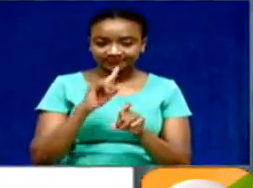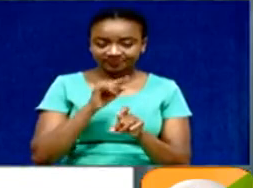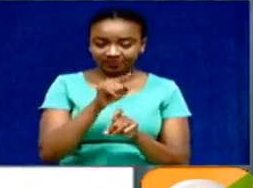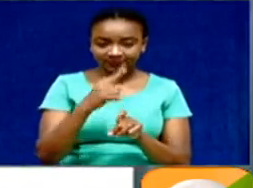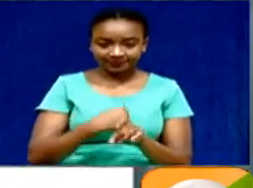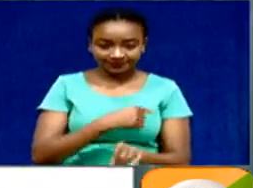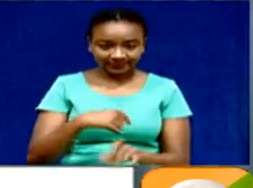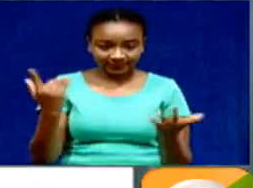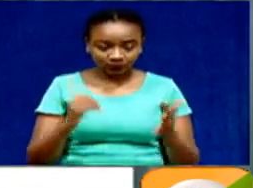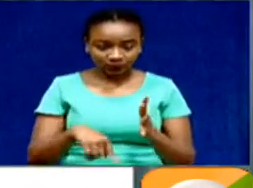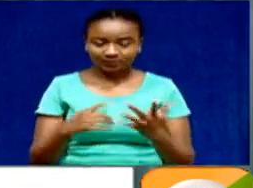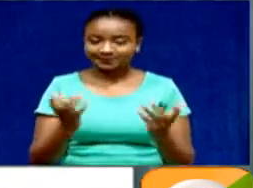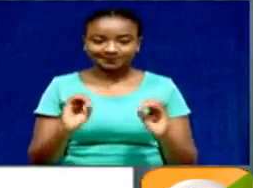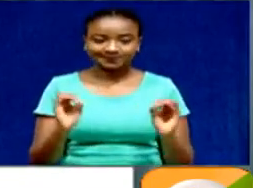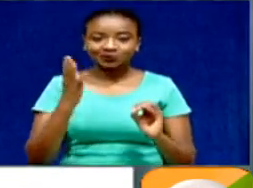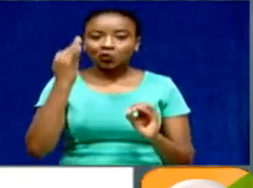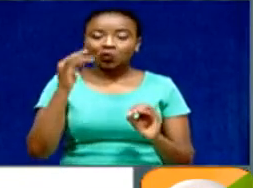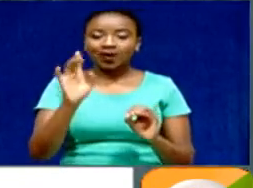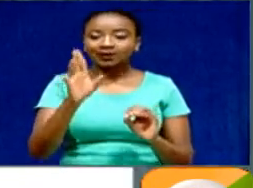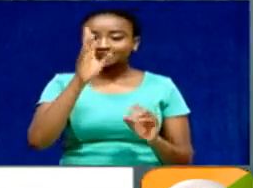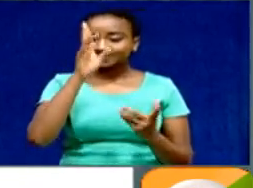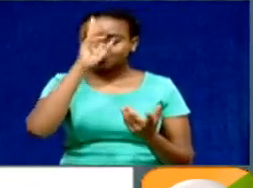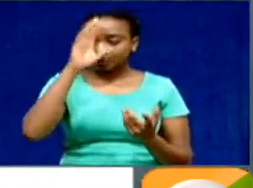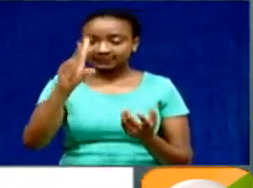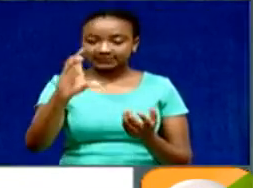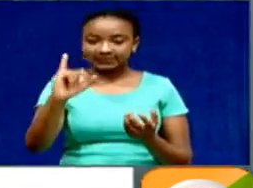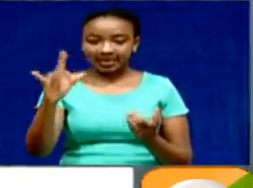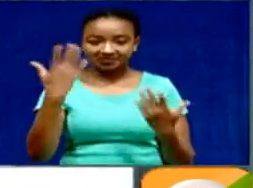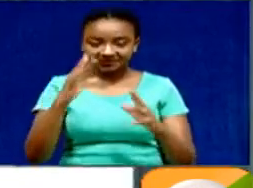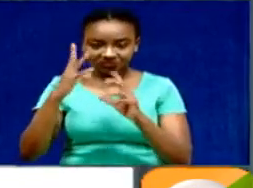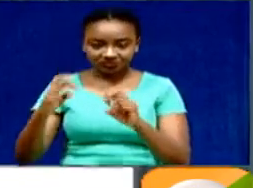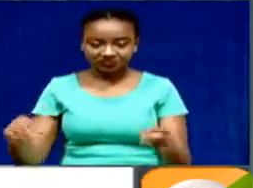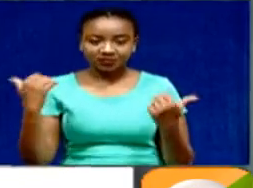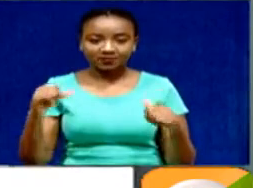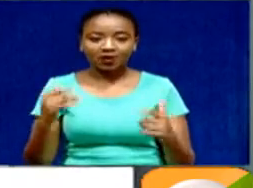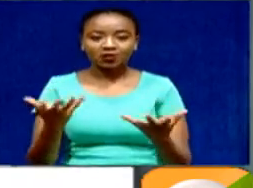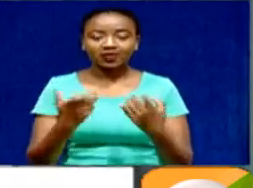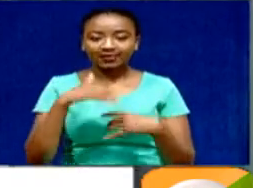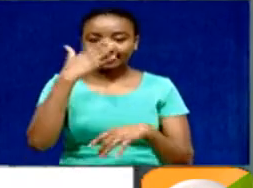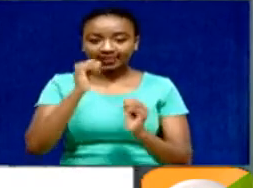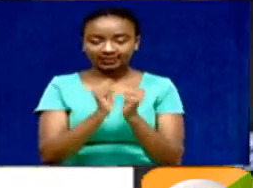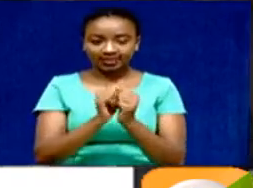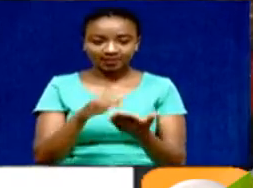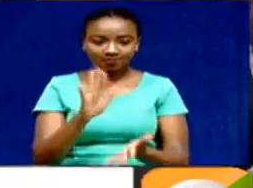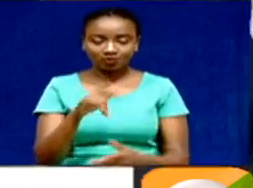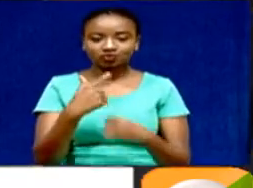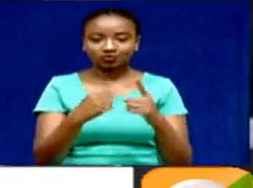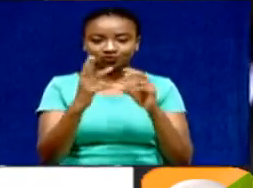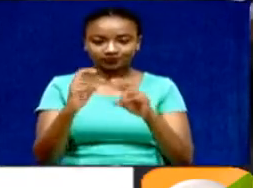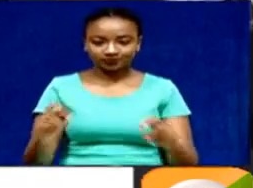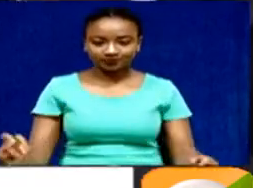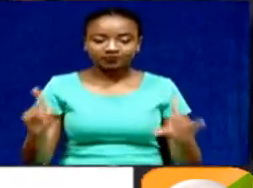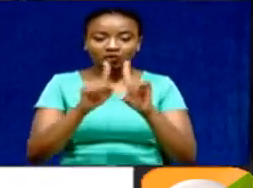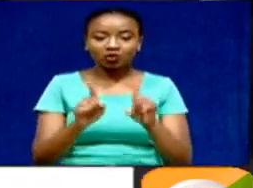yake. Kisa na maana, maafisa wa upelelezi hawajakamilisha uchunguzi na wanahitaji siku 14. That is why